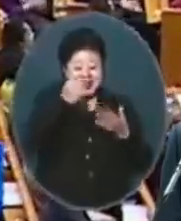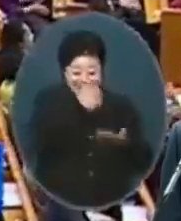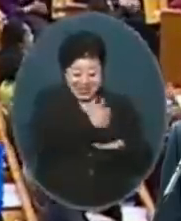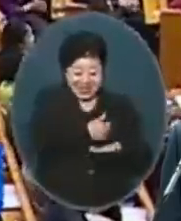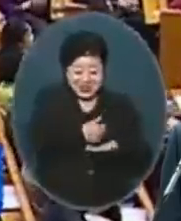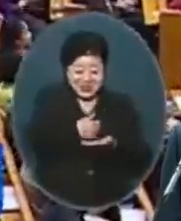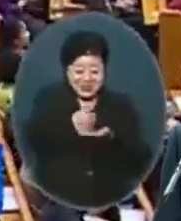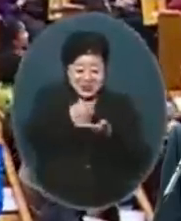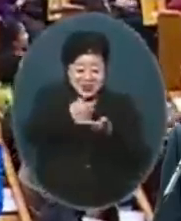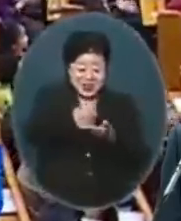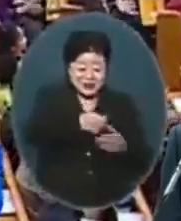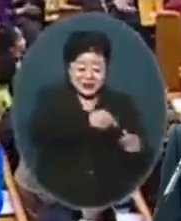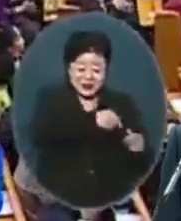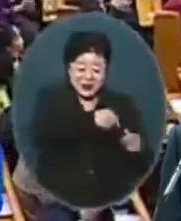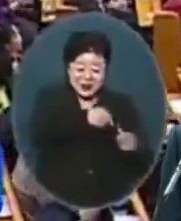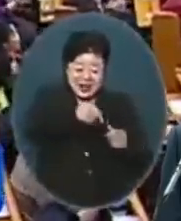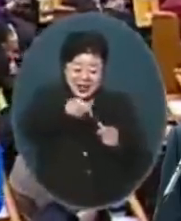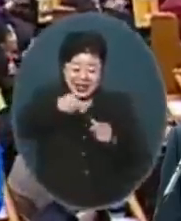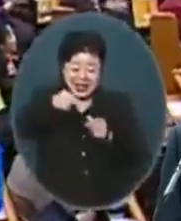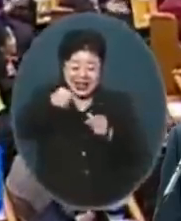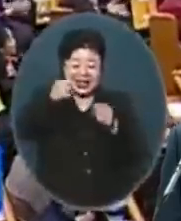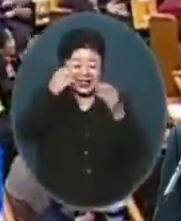찬송하세 주가